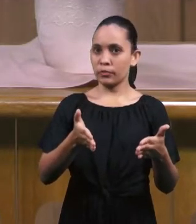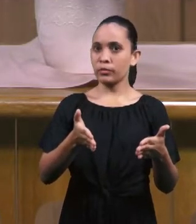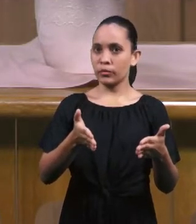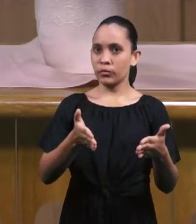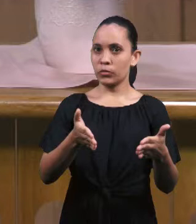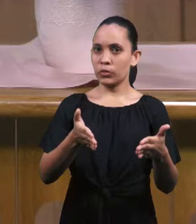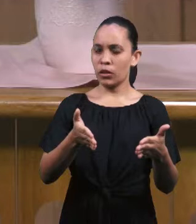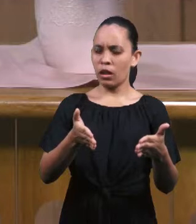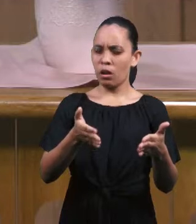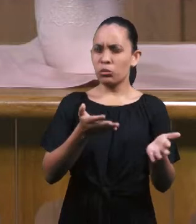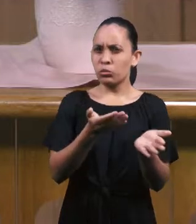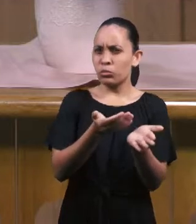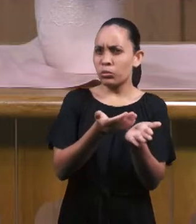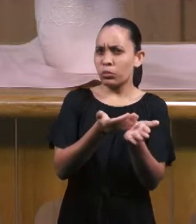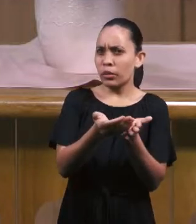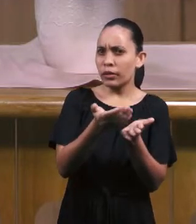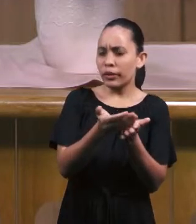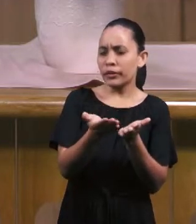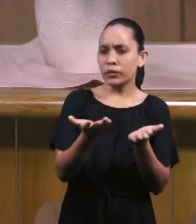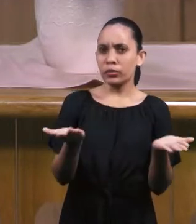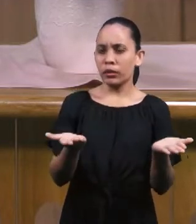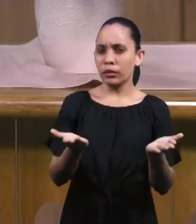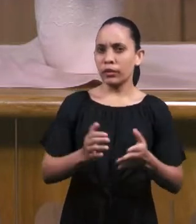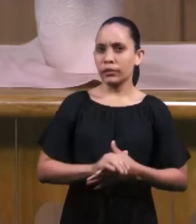eue, dans le cas